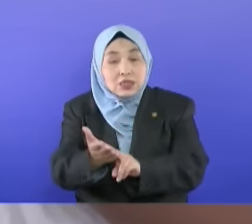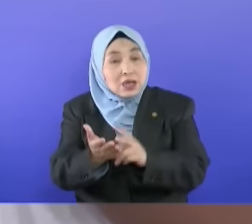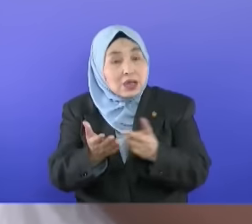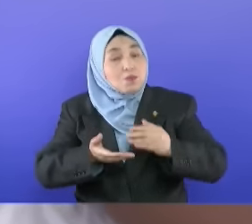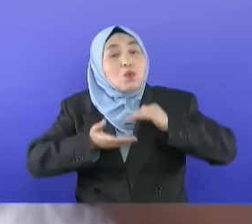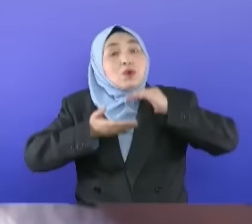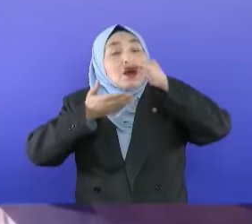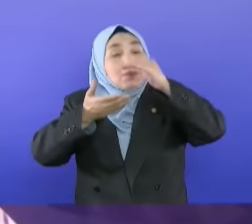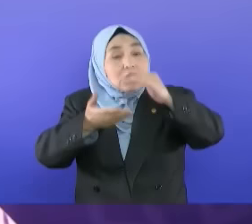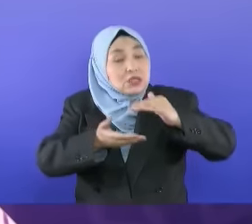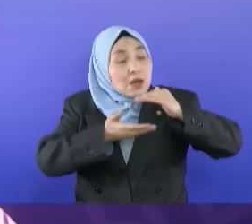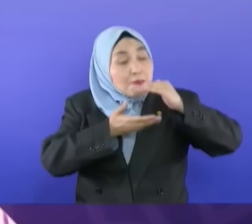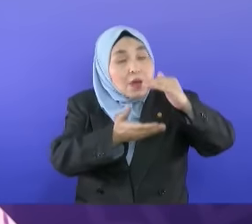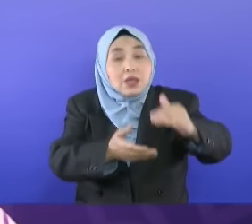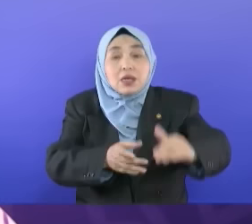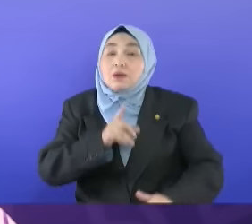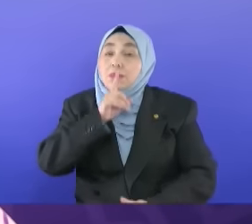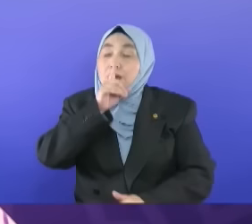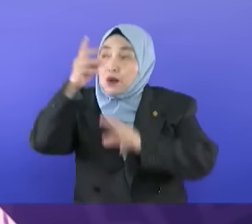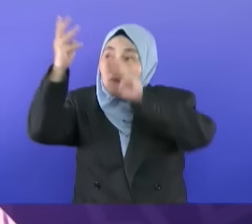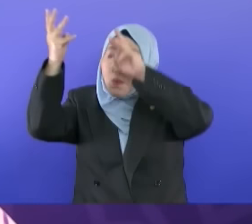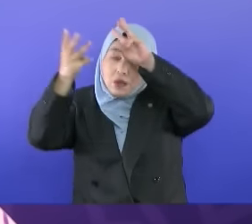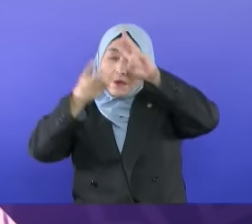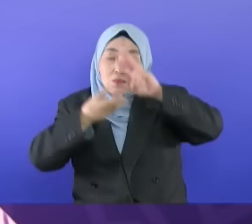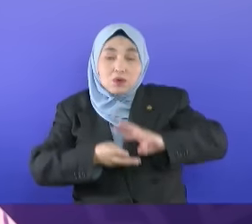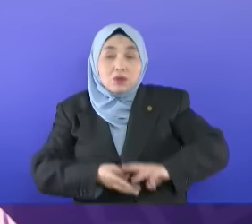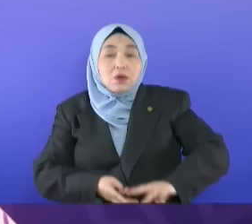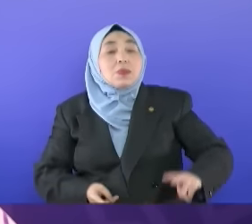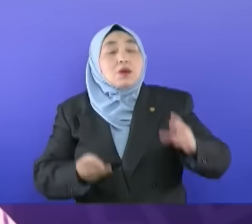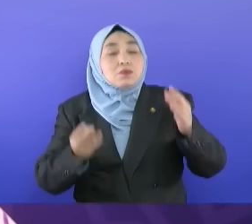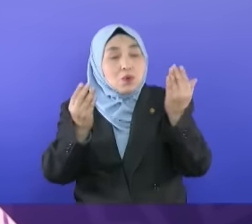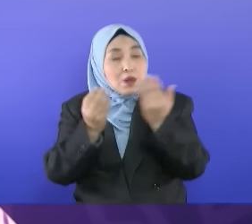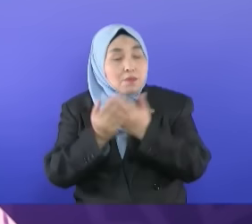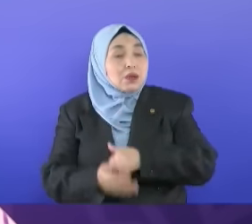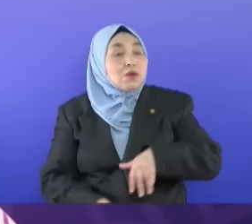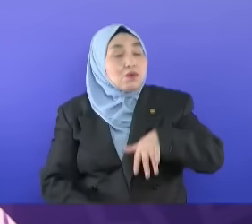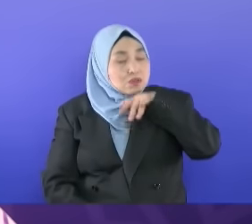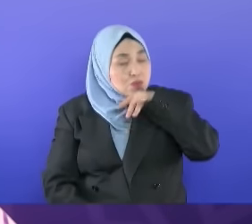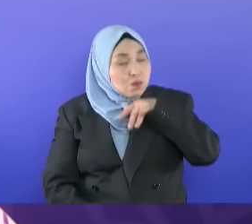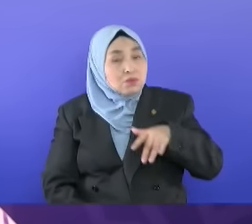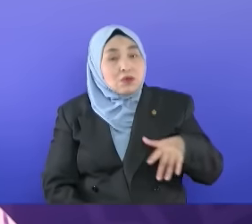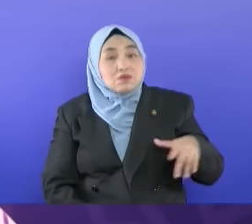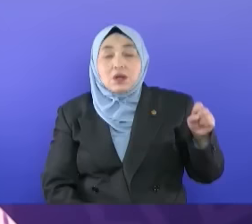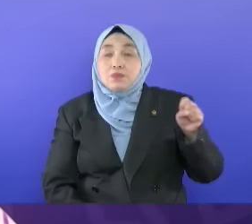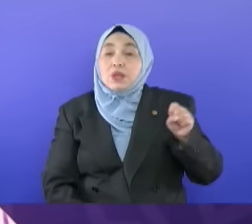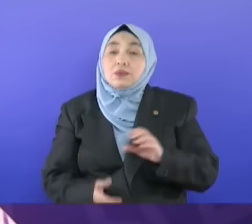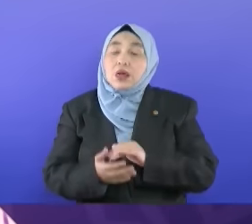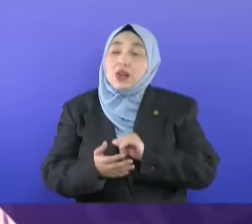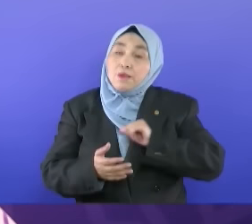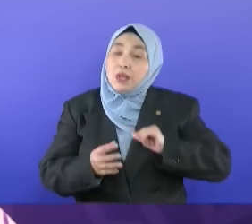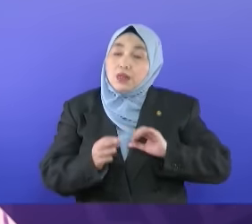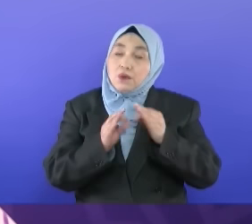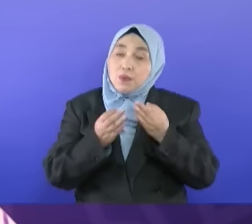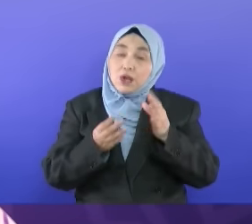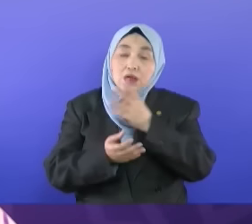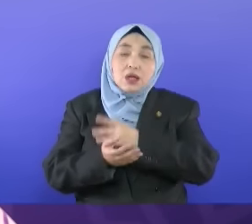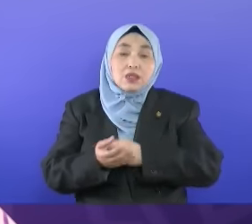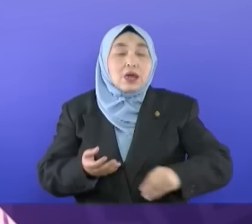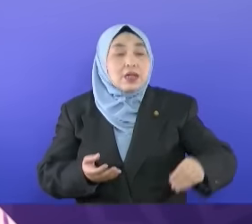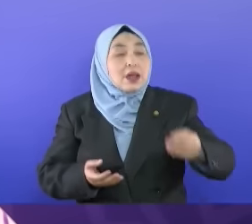menyampaikan kebenaran wahyu-mu Ya Allah wa Sallallahu wasallam Muhammad wa ala alihi wasallam Alhamdulillah